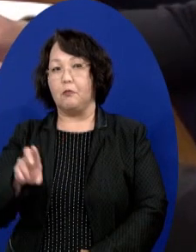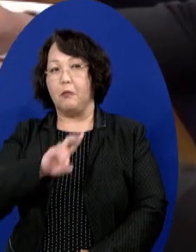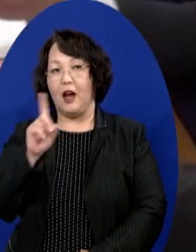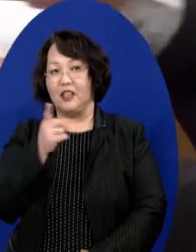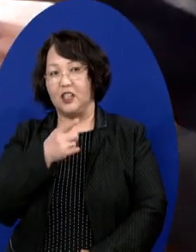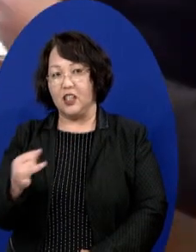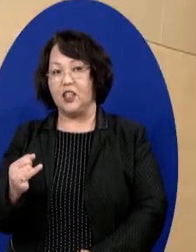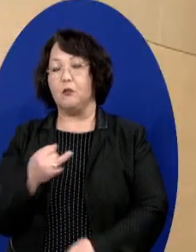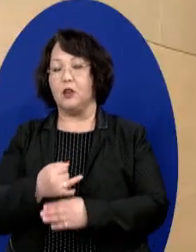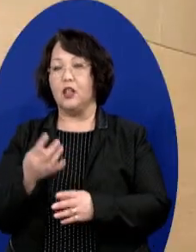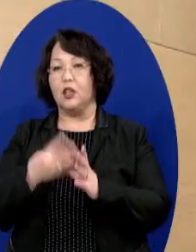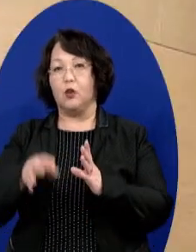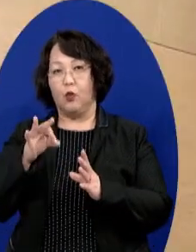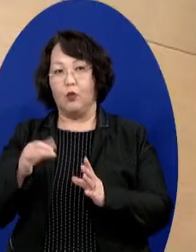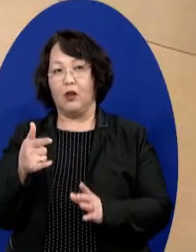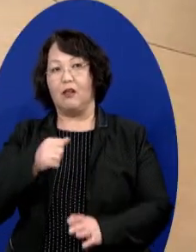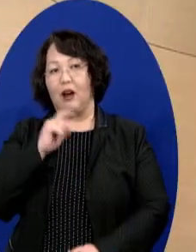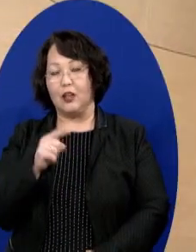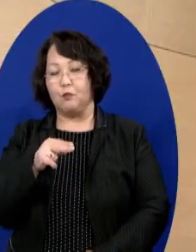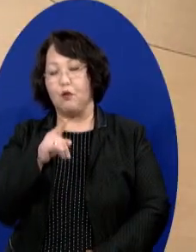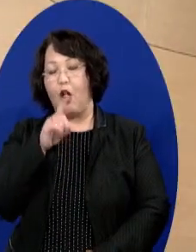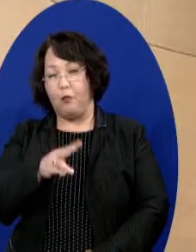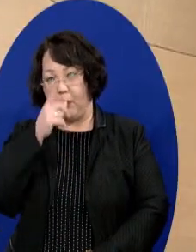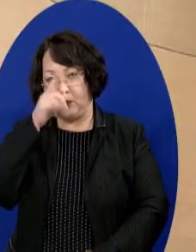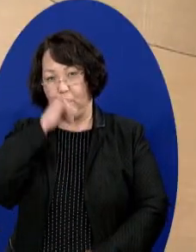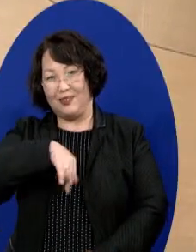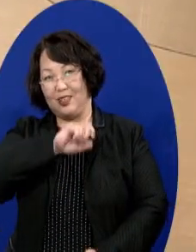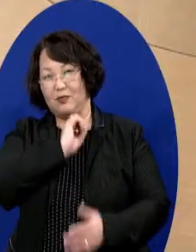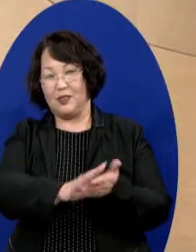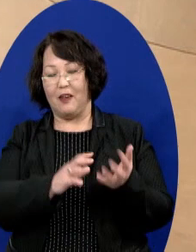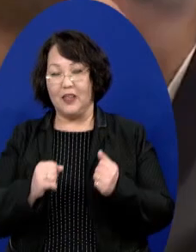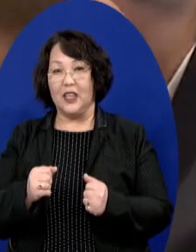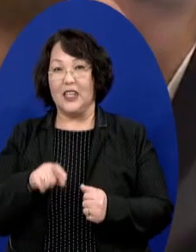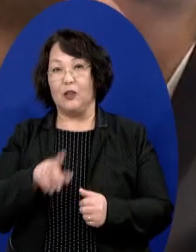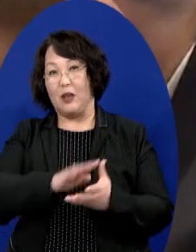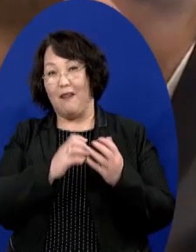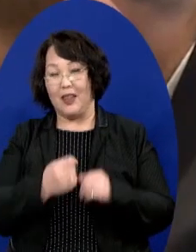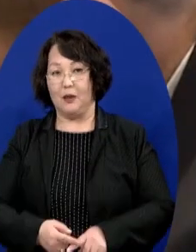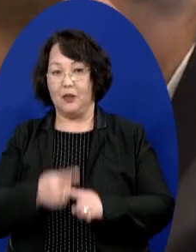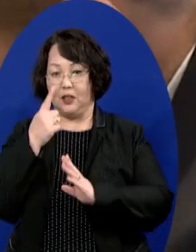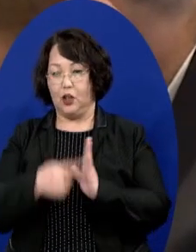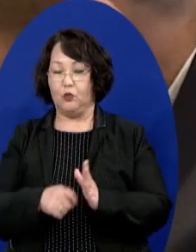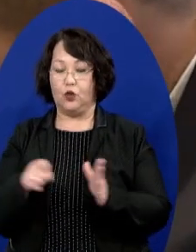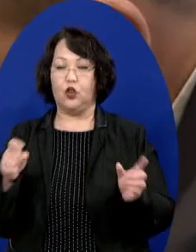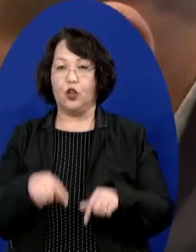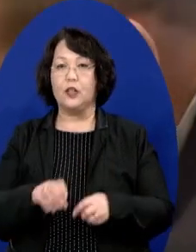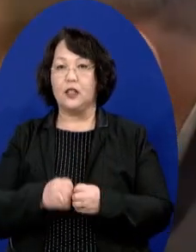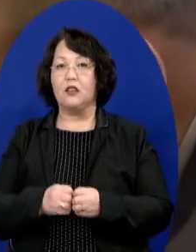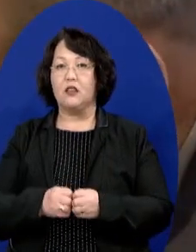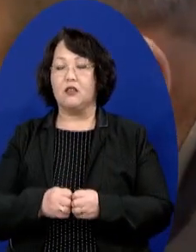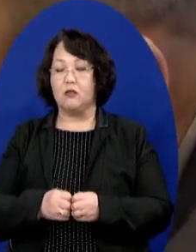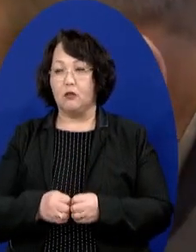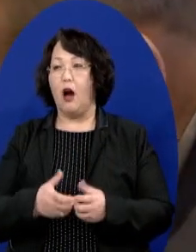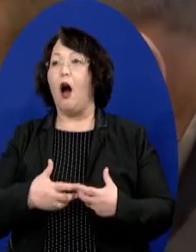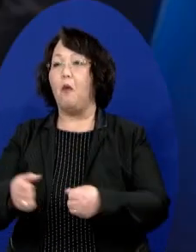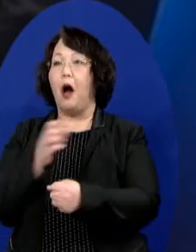хувийг Газпромоос авдаг юм байна. Иймээс байгалийн хий авах их үүсвэрүүдэд нэмэгдүүлэх алхмуудыг сарын дотор хийнэ. Харин хэрэглээг